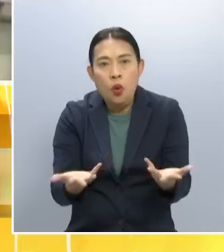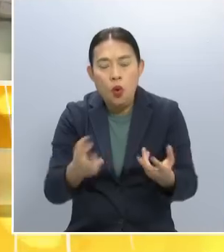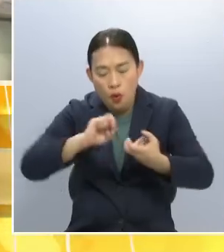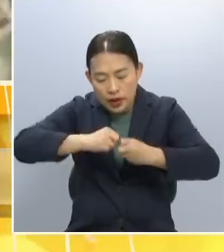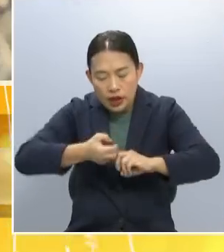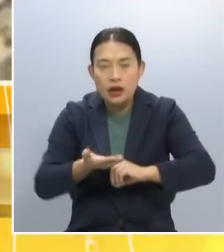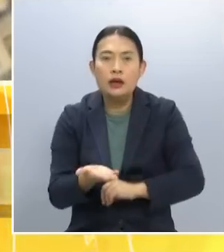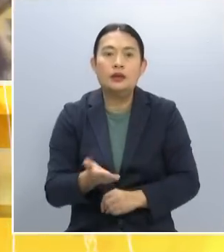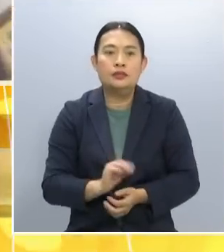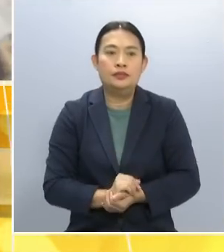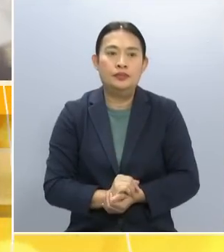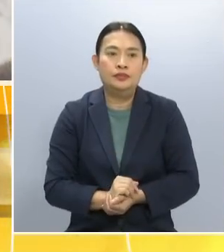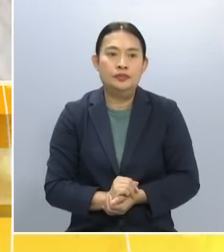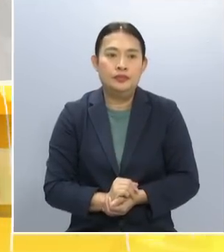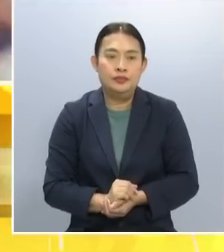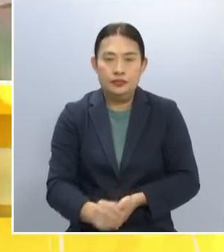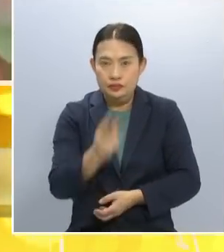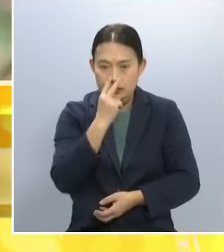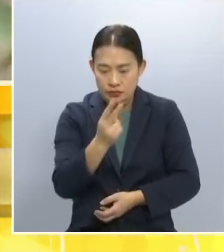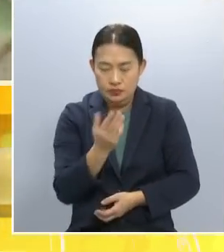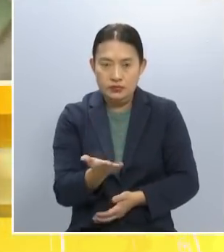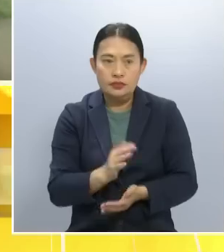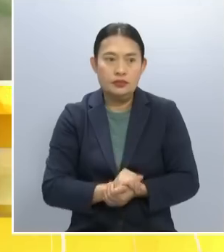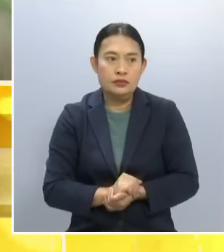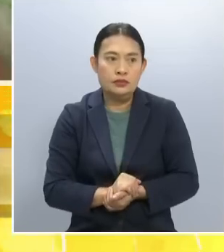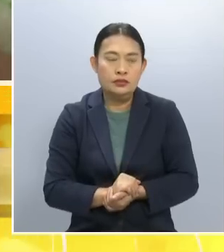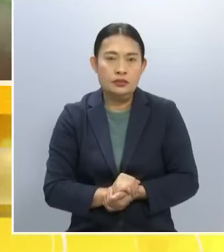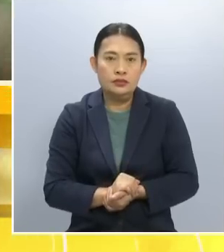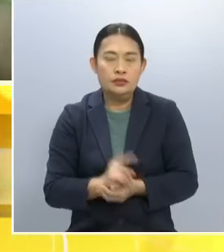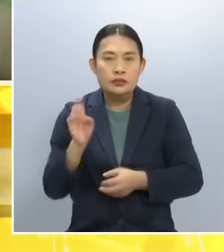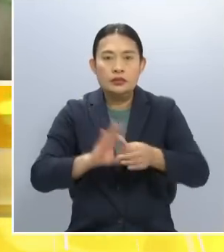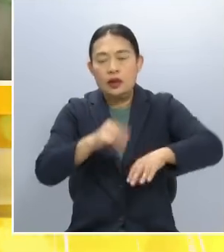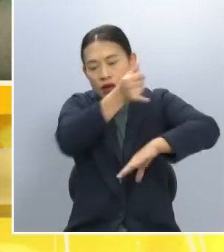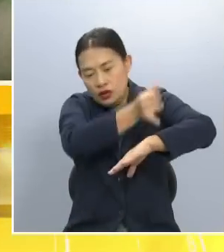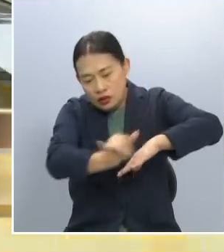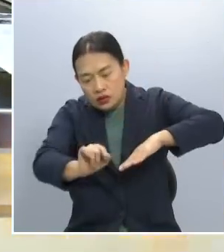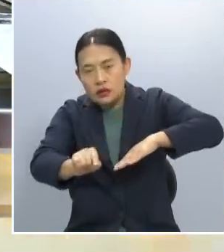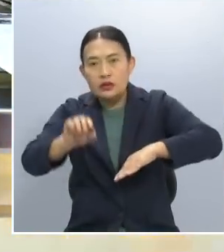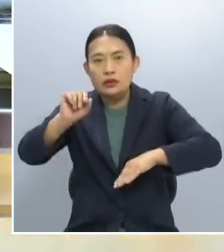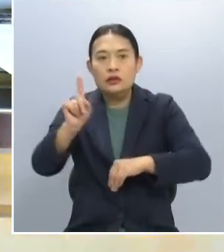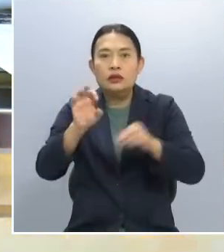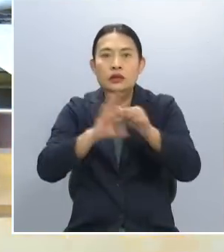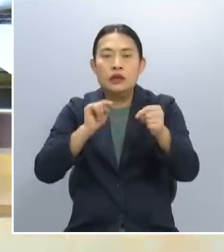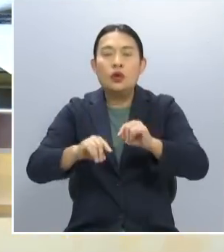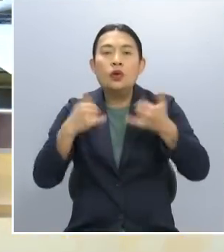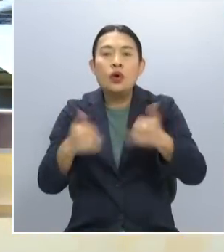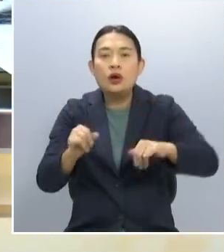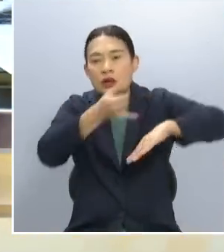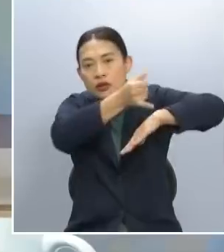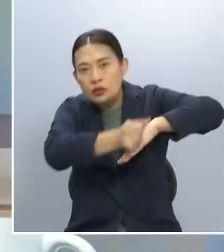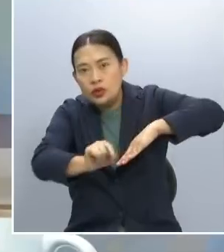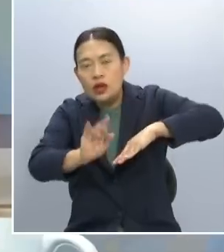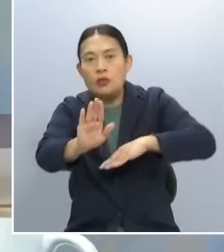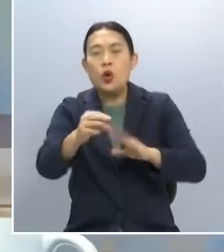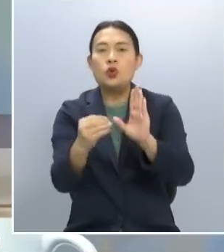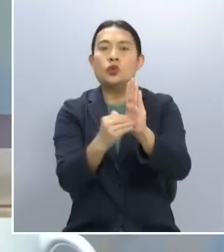ไม่แต่เท่านั้นคุณผู้ชมขออนุญาตสวนสยามทะเลกรุงเทพเมื่อวานนี้ผู้บริหารสวนสยามคุณ